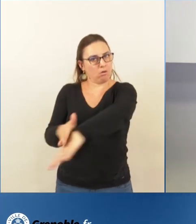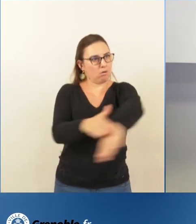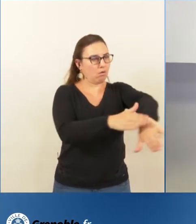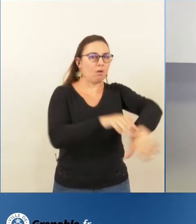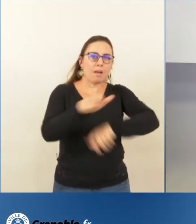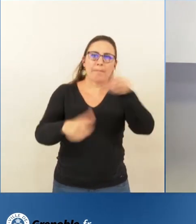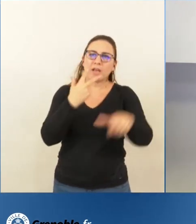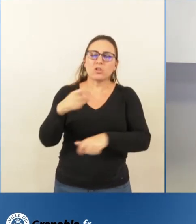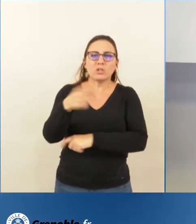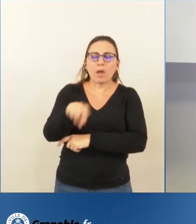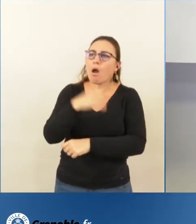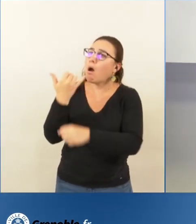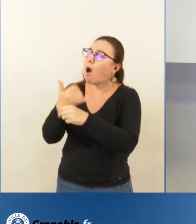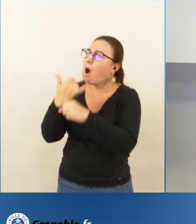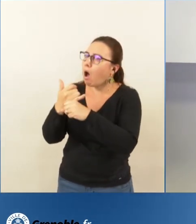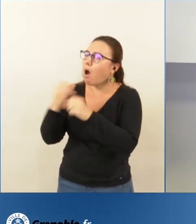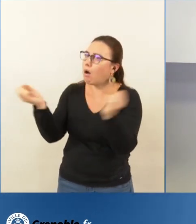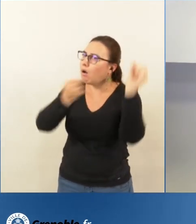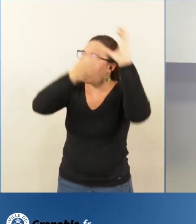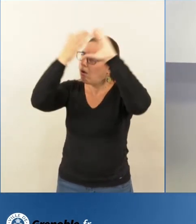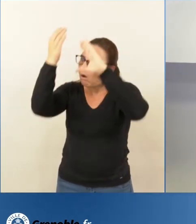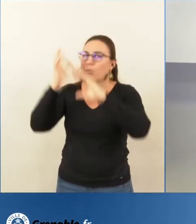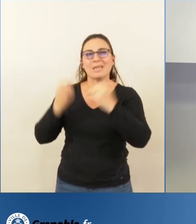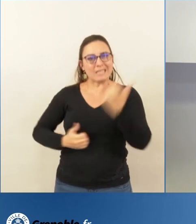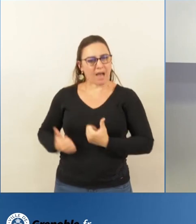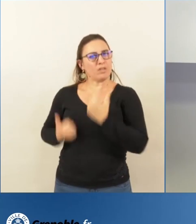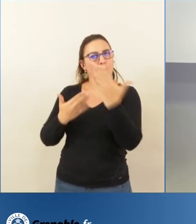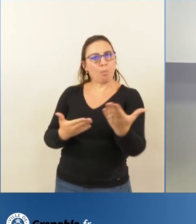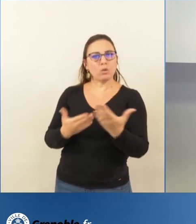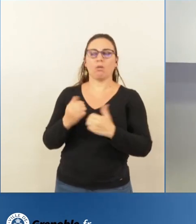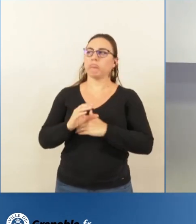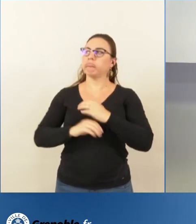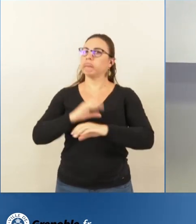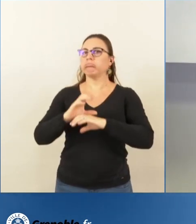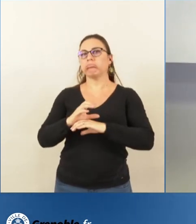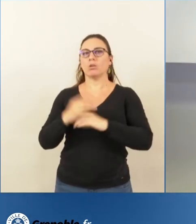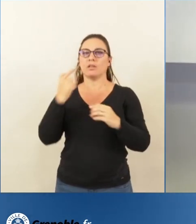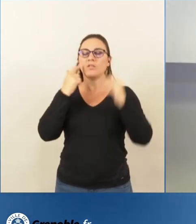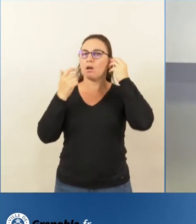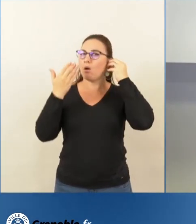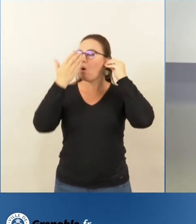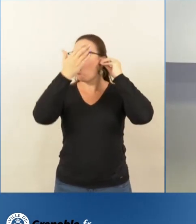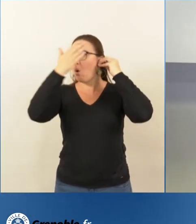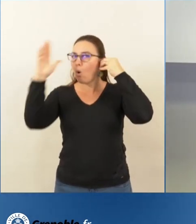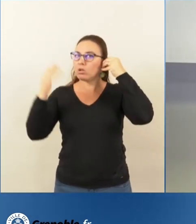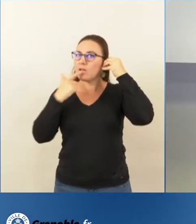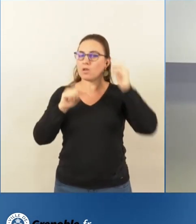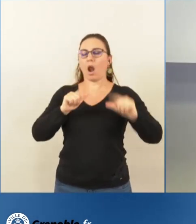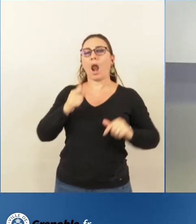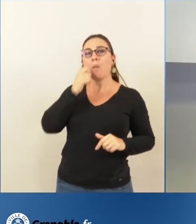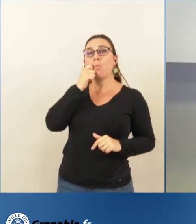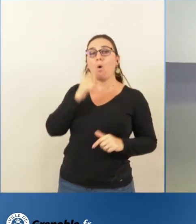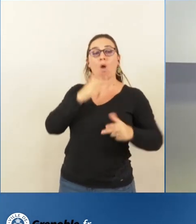nos concitoyens doivent savoir que nous sommes effectivement à leurs services et que nous cumulons pas cela avec des jetons de présence comme ça peut se faire par ailleurs